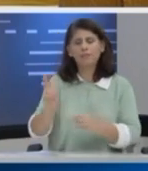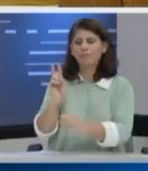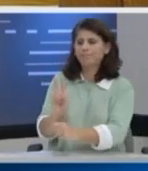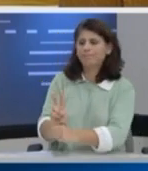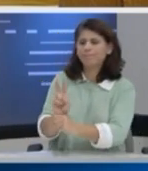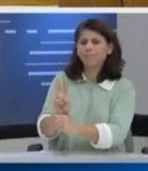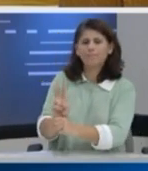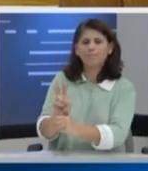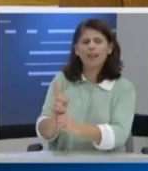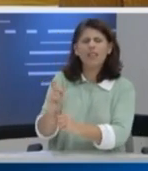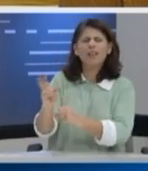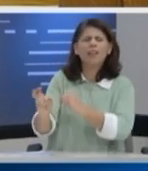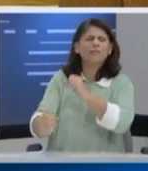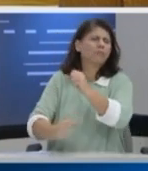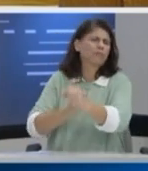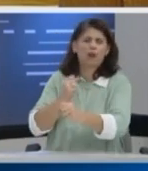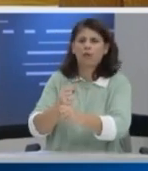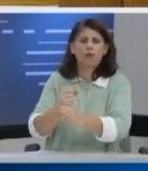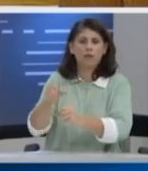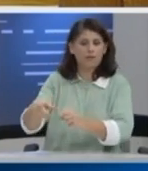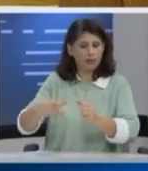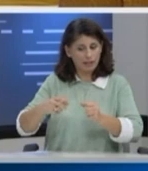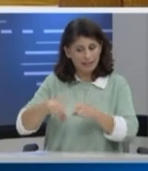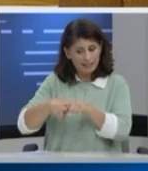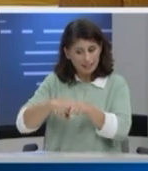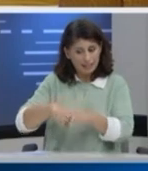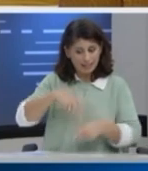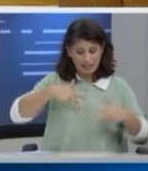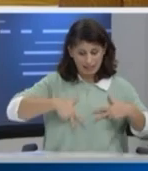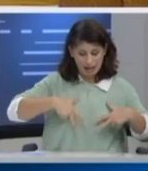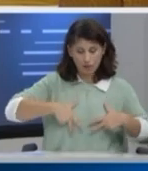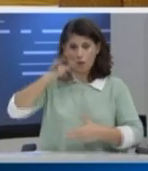δεκαετιών και να μπουν σε νέες στέρεες βάσεις αυτές οι σχέσεις.